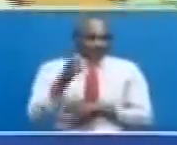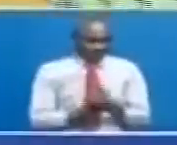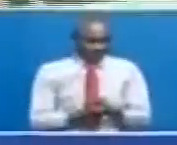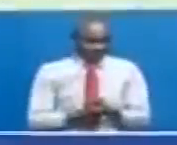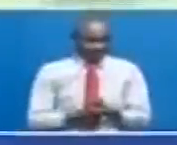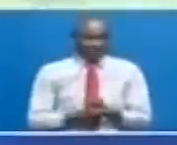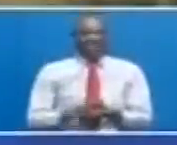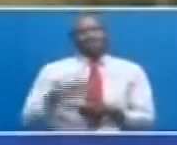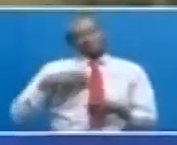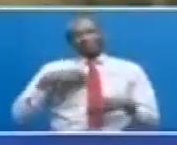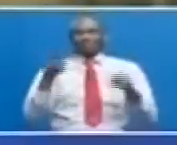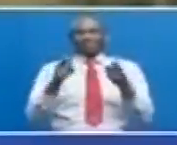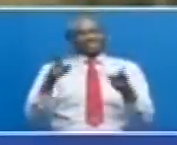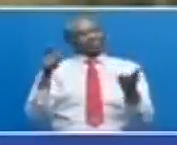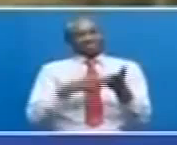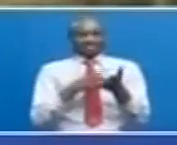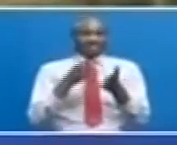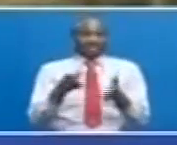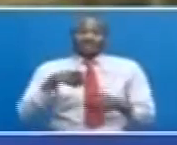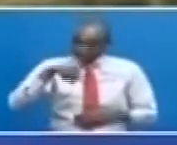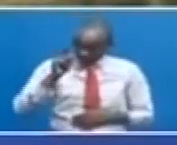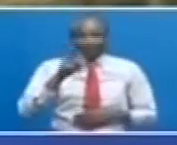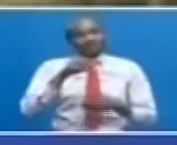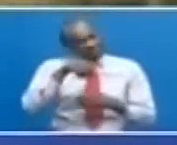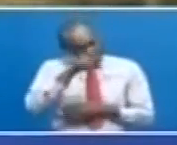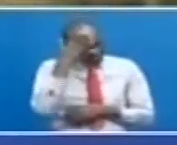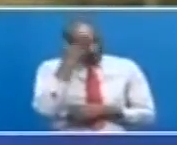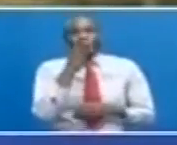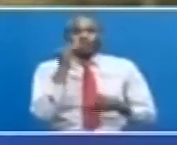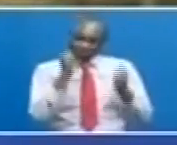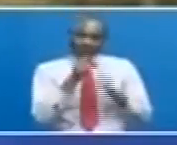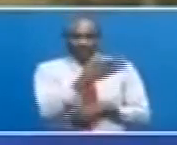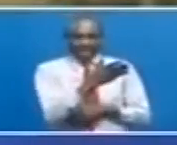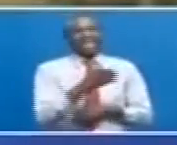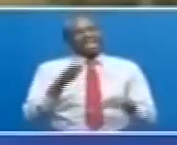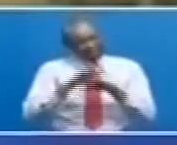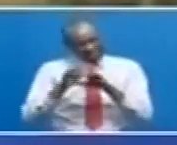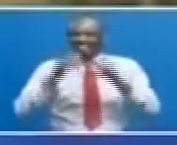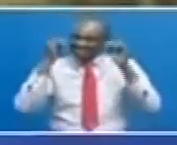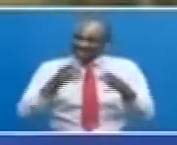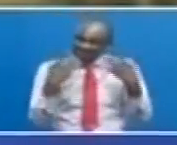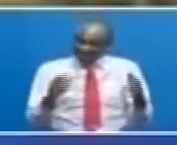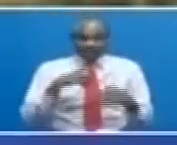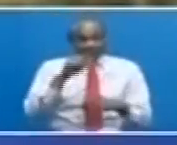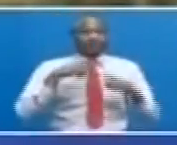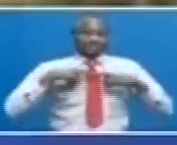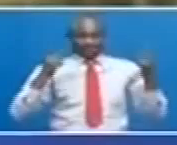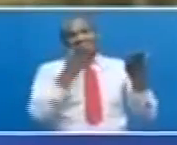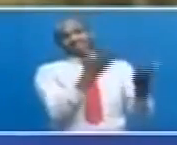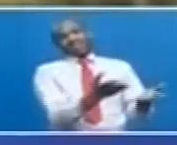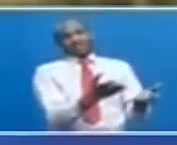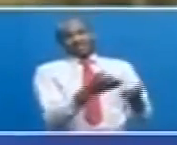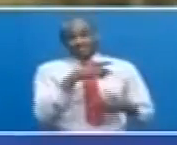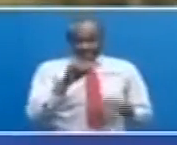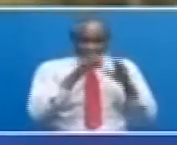mvutano ilikuwa ni watu wa media, wachezaji wenyewe walikuwa wanajua mahali wanaenda, na sasa kila kitu imeamuliwa, wachezaji wanaenda kule Japan, timu ambayo